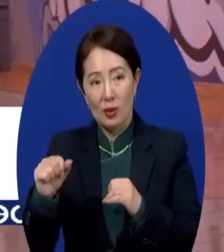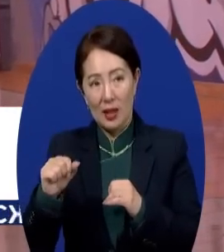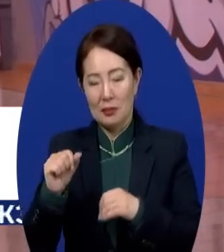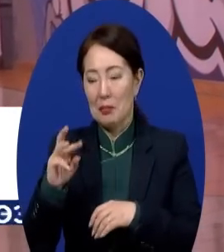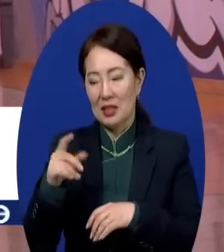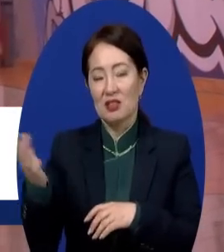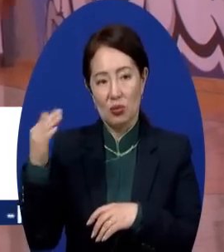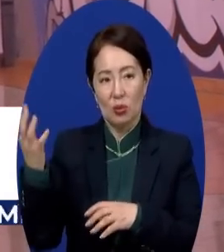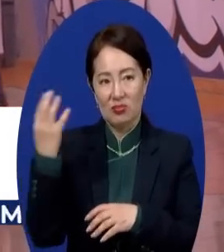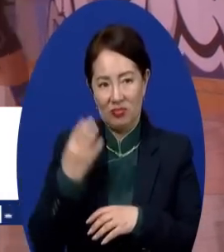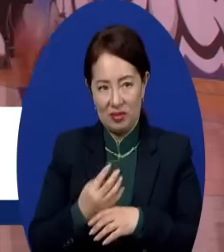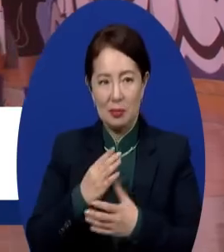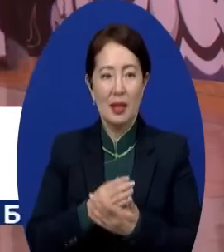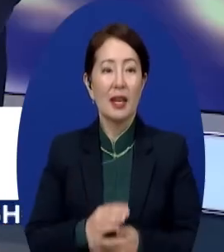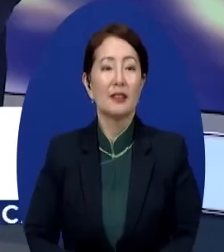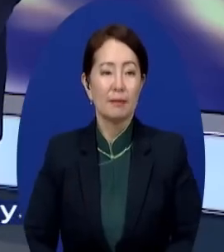мастерууд дуудагджээ.